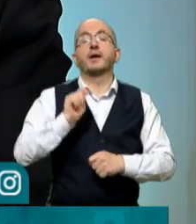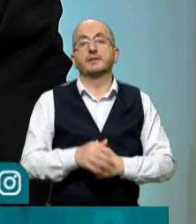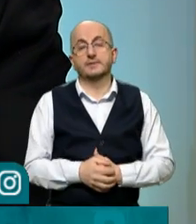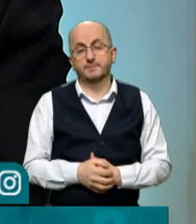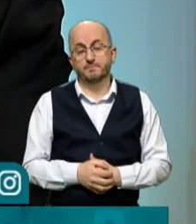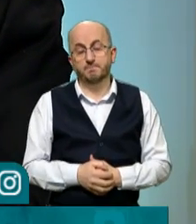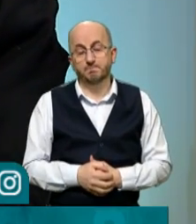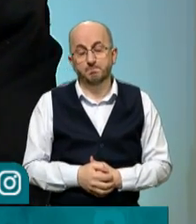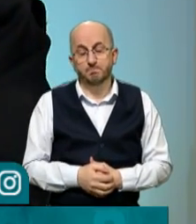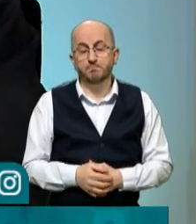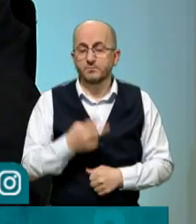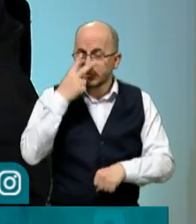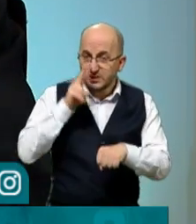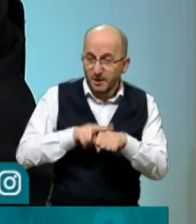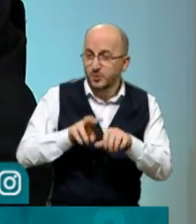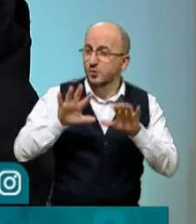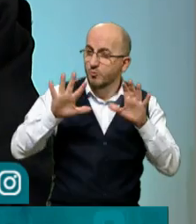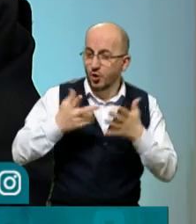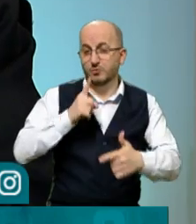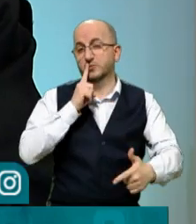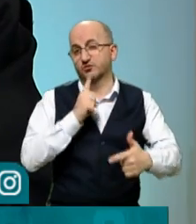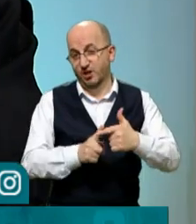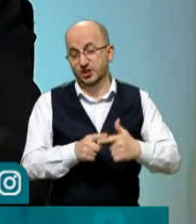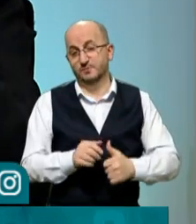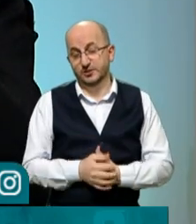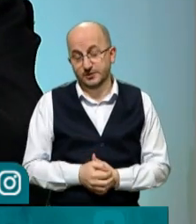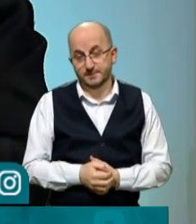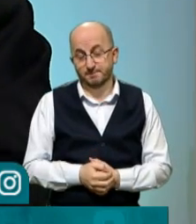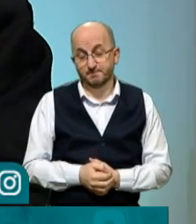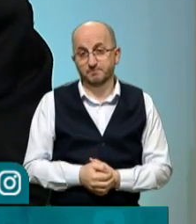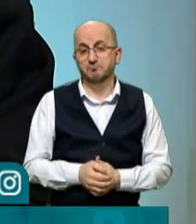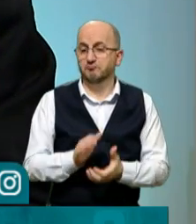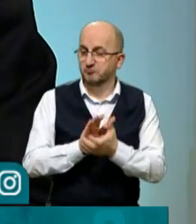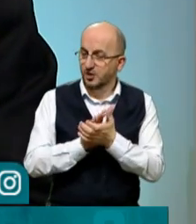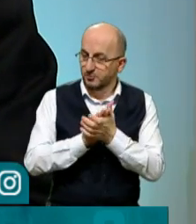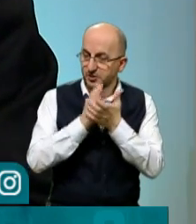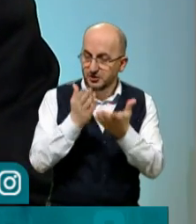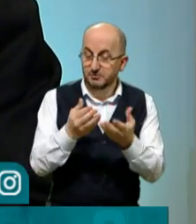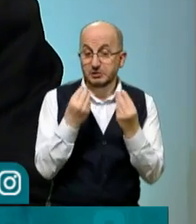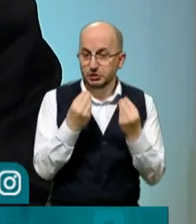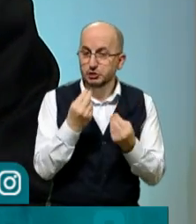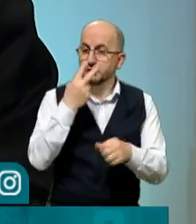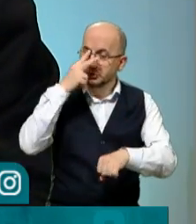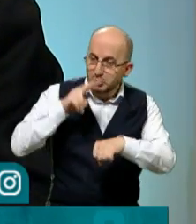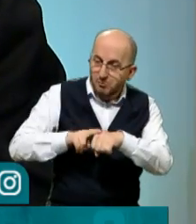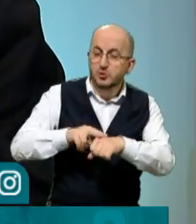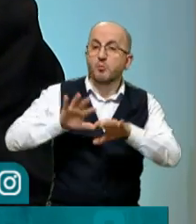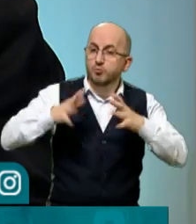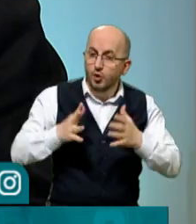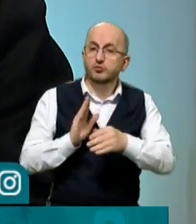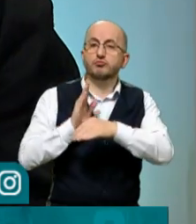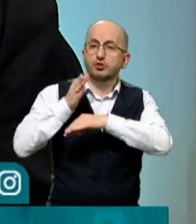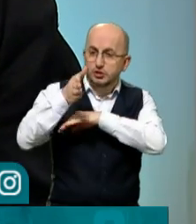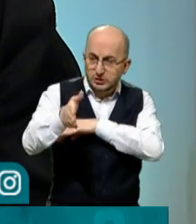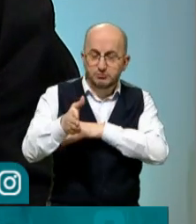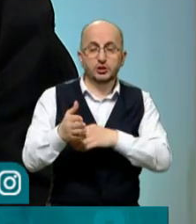edemeyiz. Dolayısıyla bu yemini bozmamız nedir? Vaciptir. Ve tebrik ederim. Çok iyi. Yeminini bozmuş, gitmiş. İyi bir